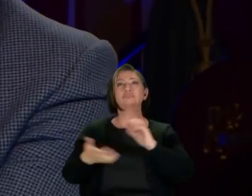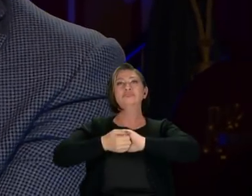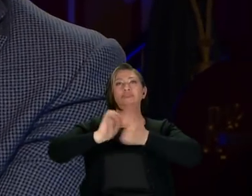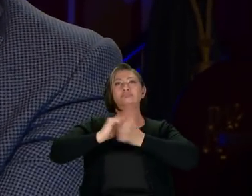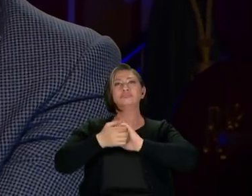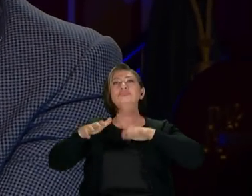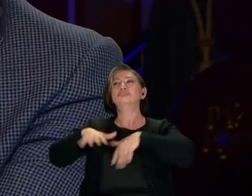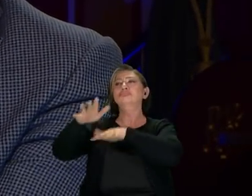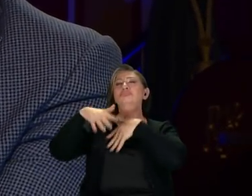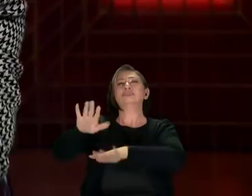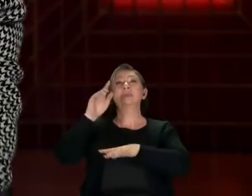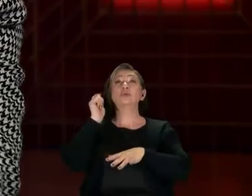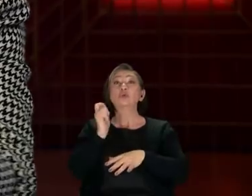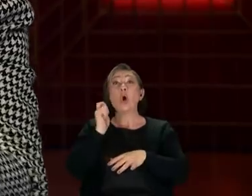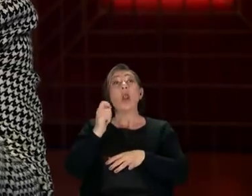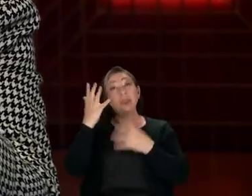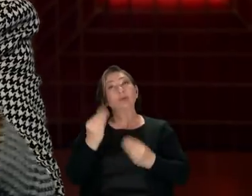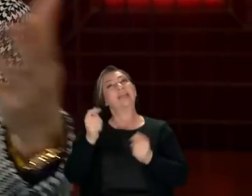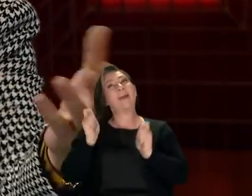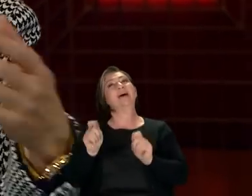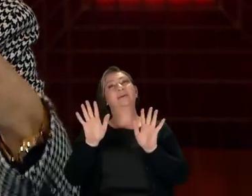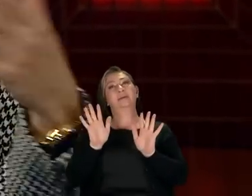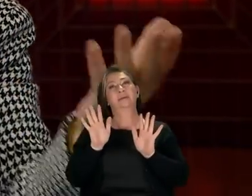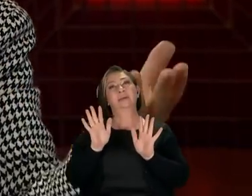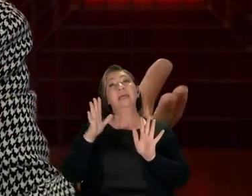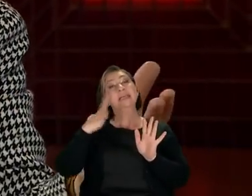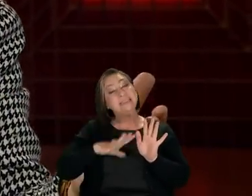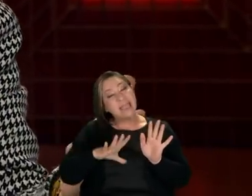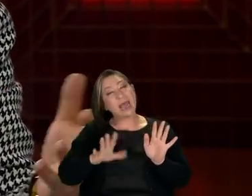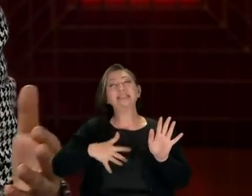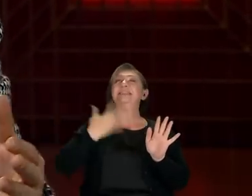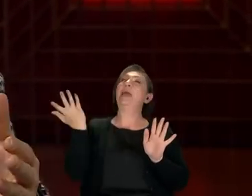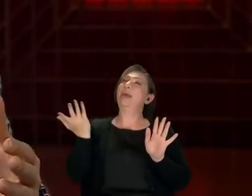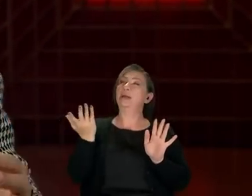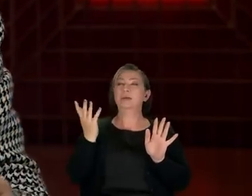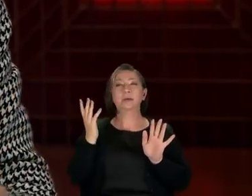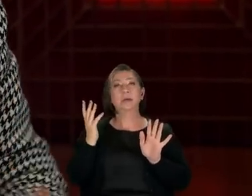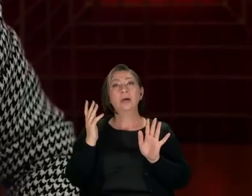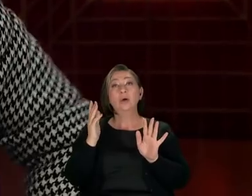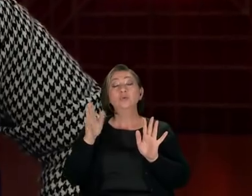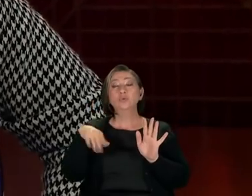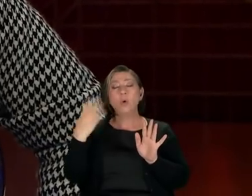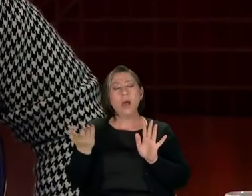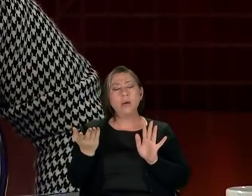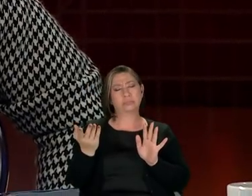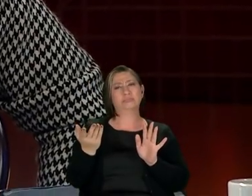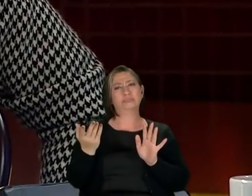yapıyorsa herkes boykot yaptırılır. Yani isteyerek ya da istemeyerek. Sonra